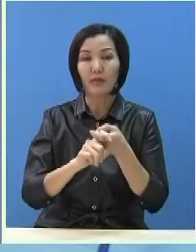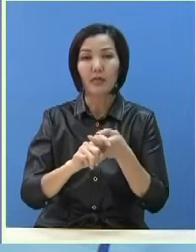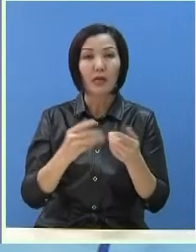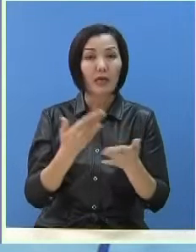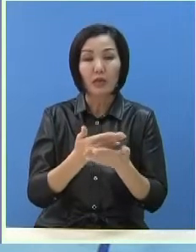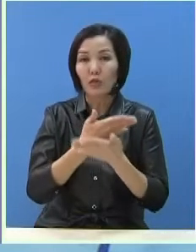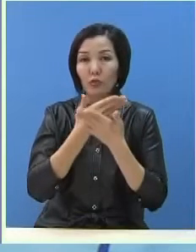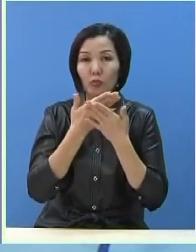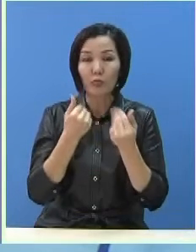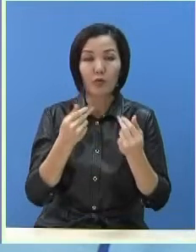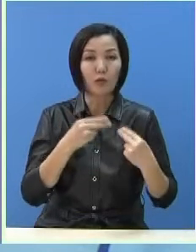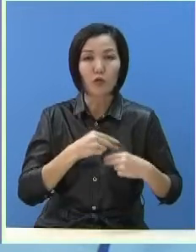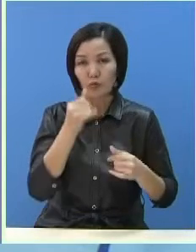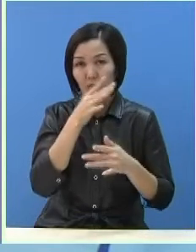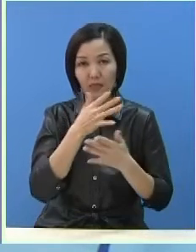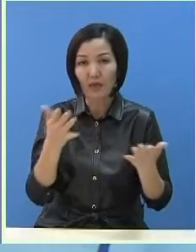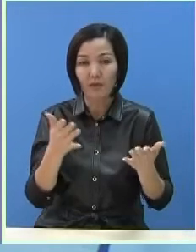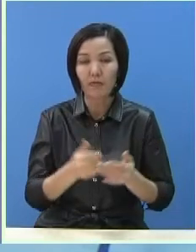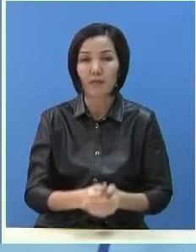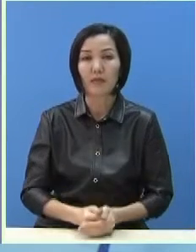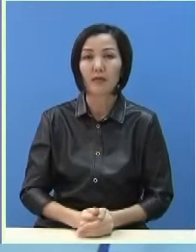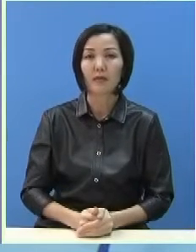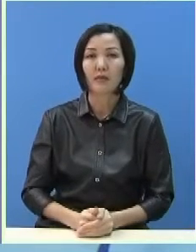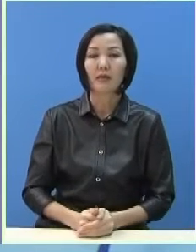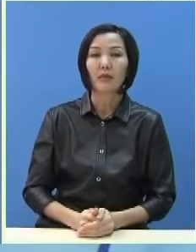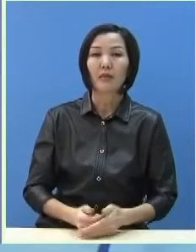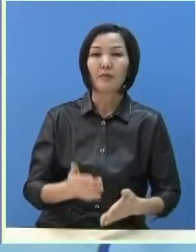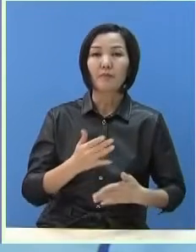мен жұмысым 5 дейін. Яғни сонда біздің мемлекеттегі үлкен